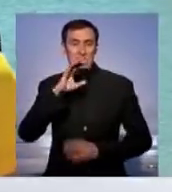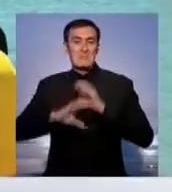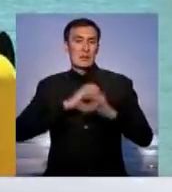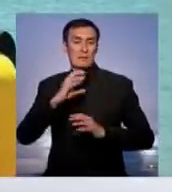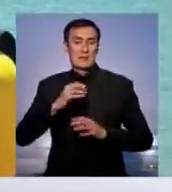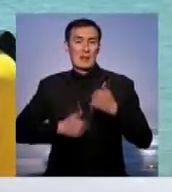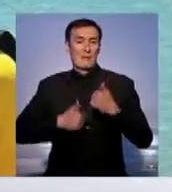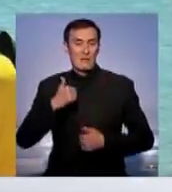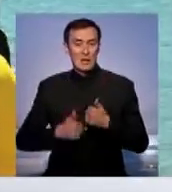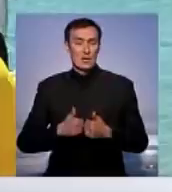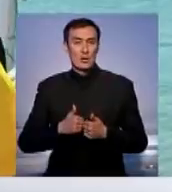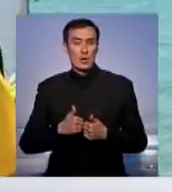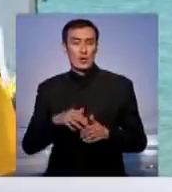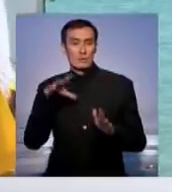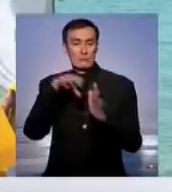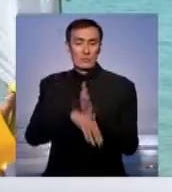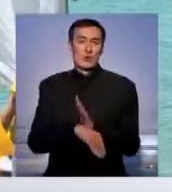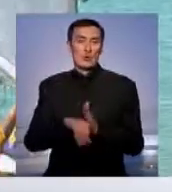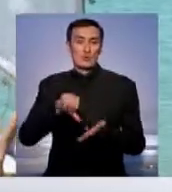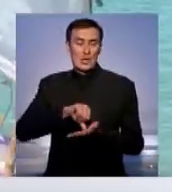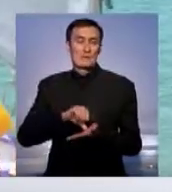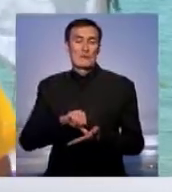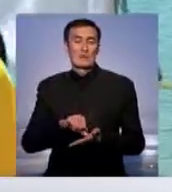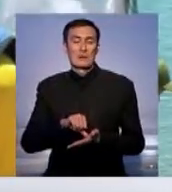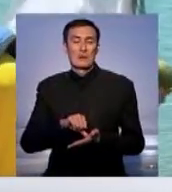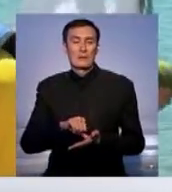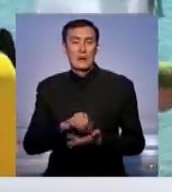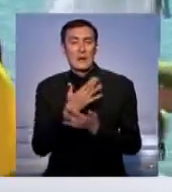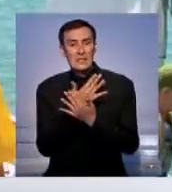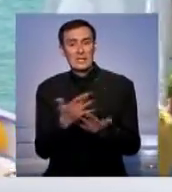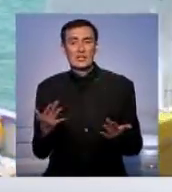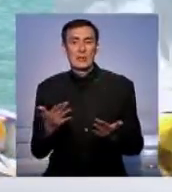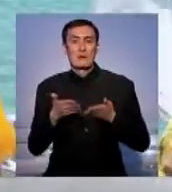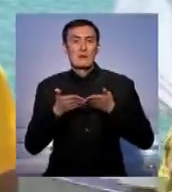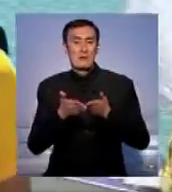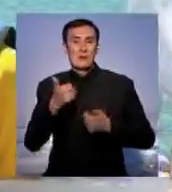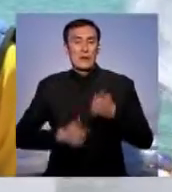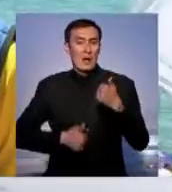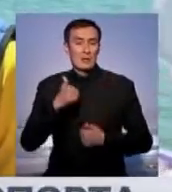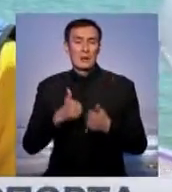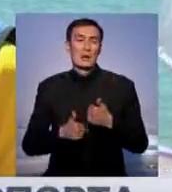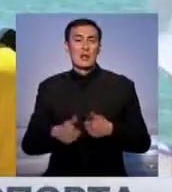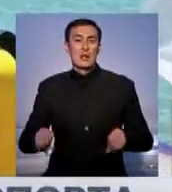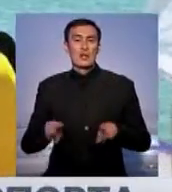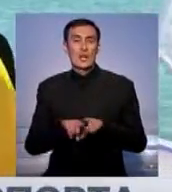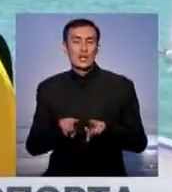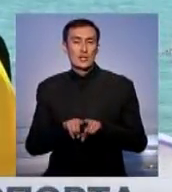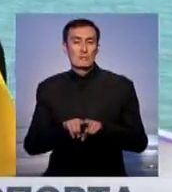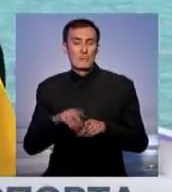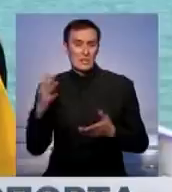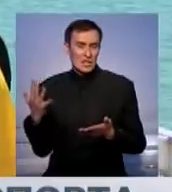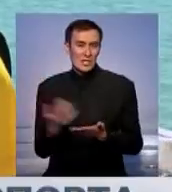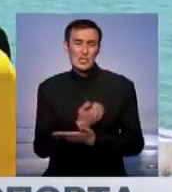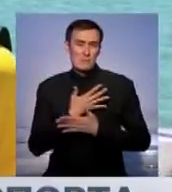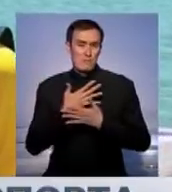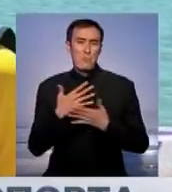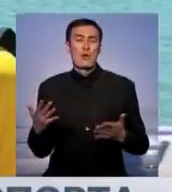соревнованиях, участвовать в различных регатах, а также достичь